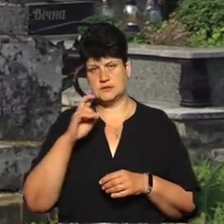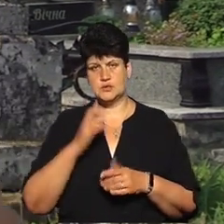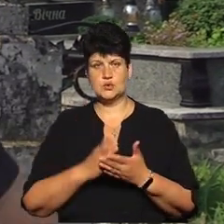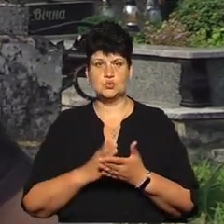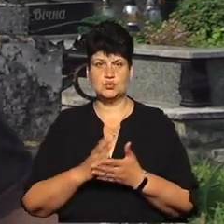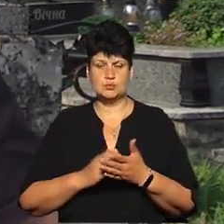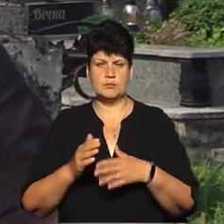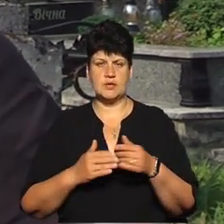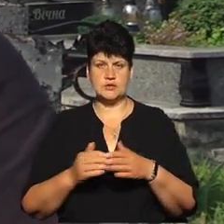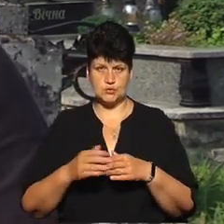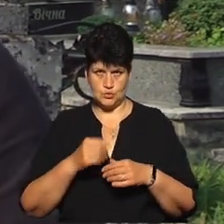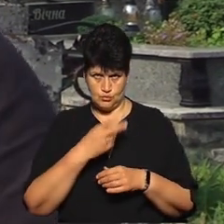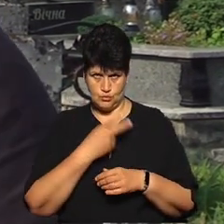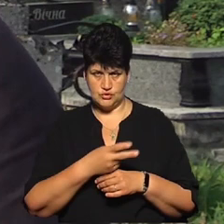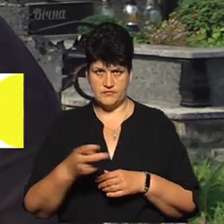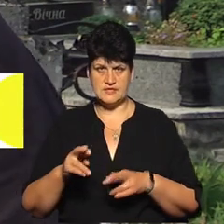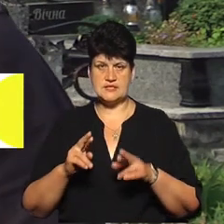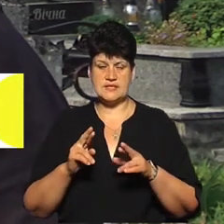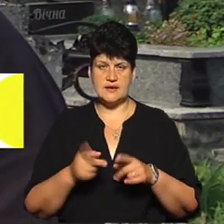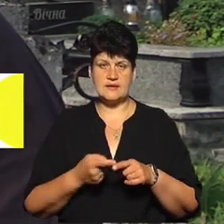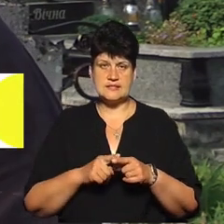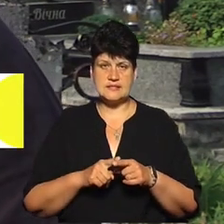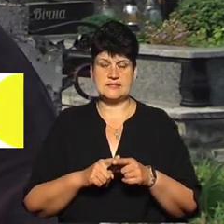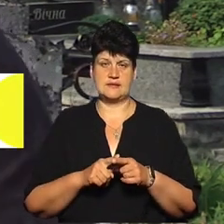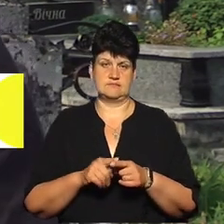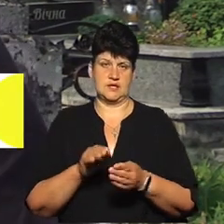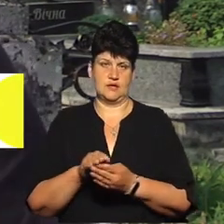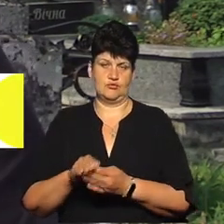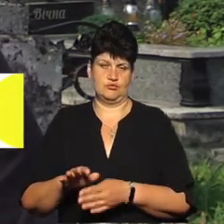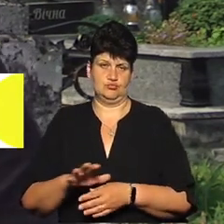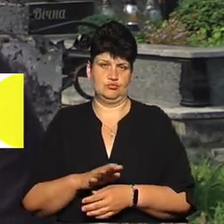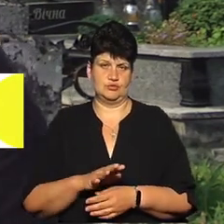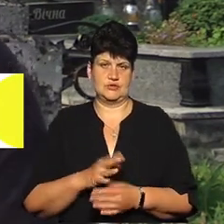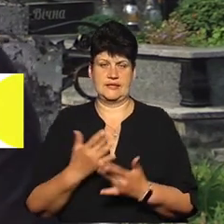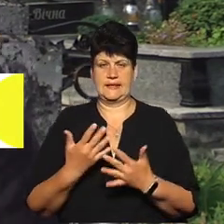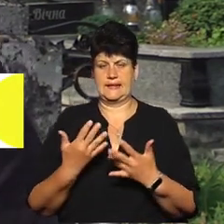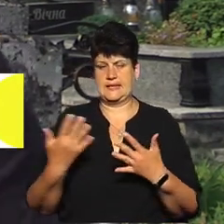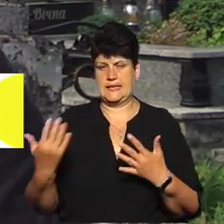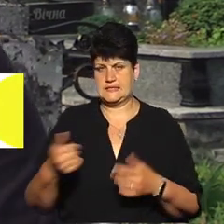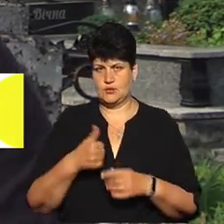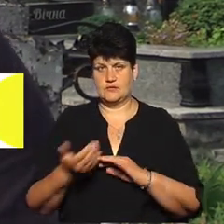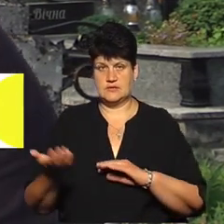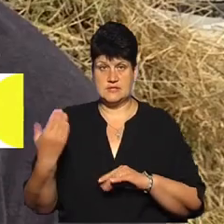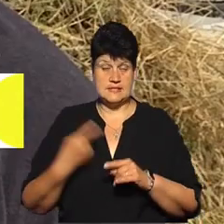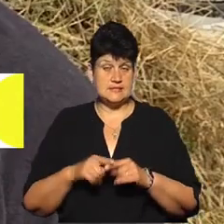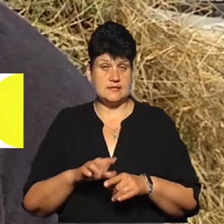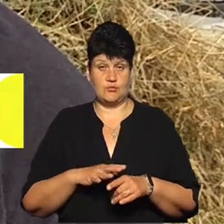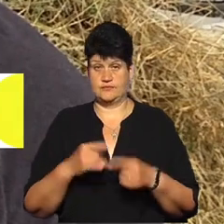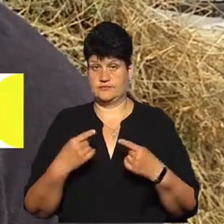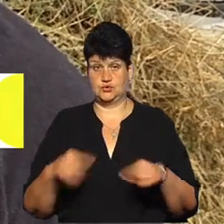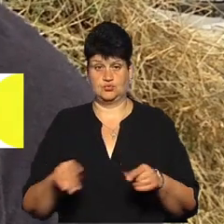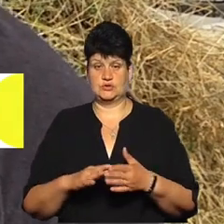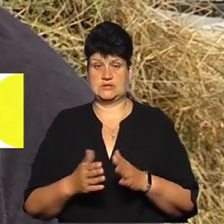якщо ви подивитися, як це кладовище виглядало там кільканадцять років тому, це воно було зовсім не в такому стані.